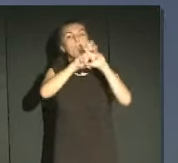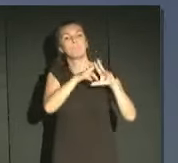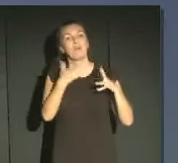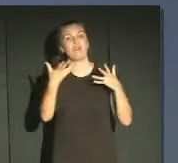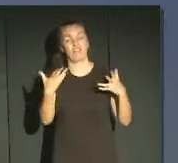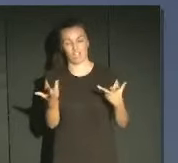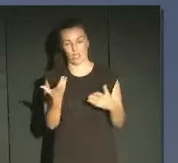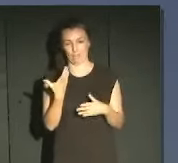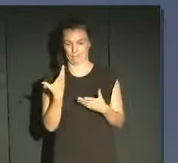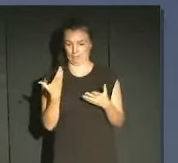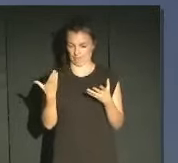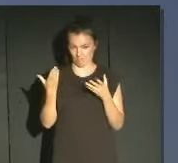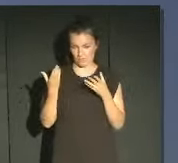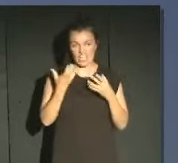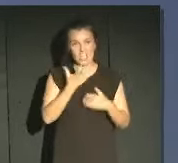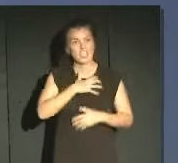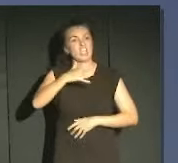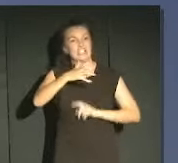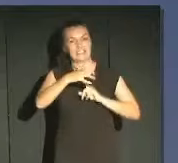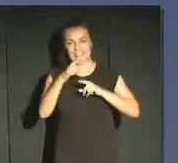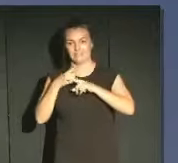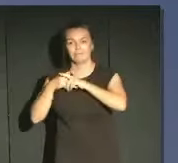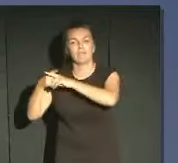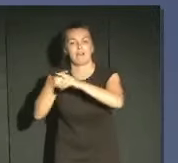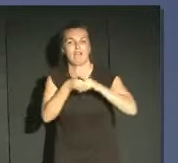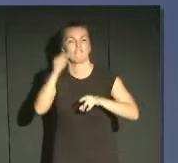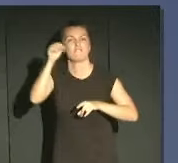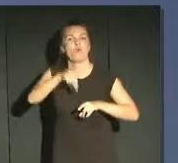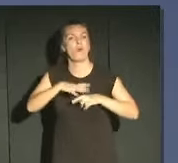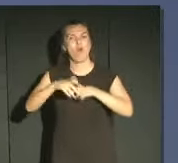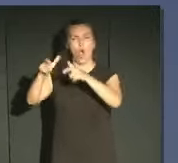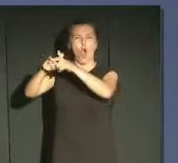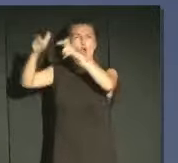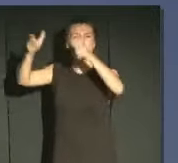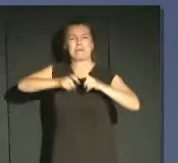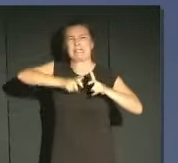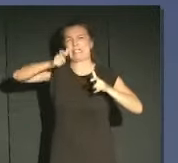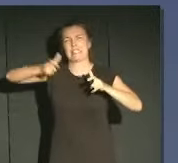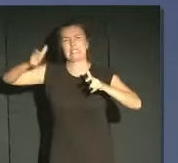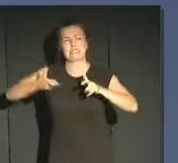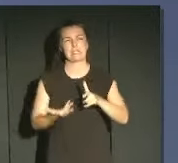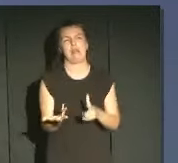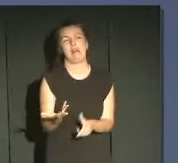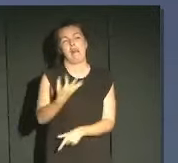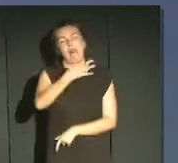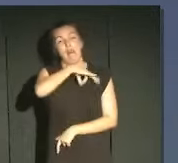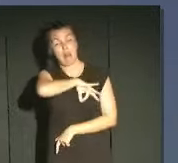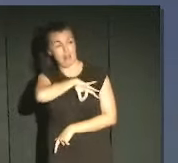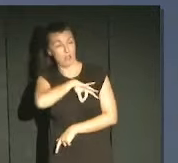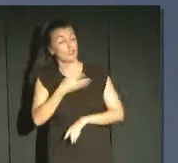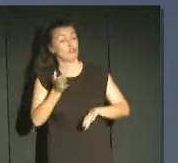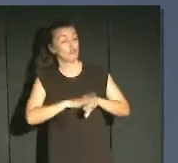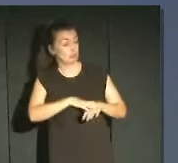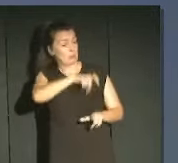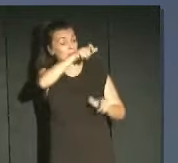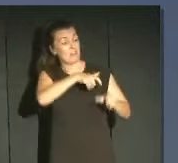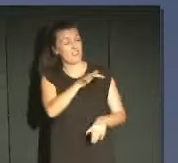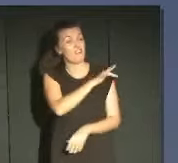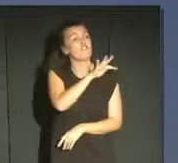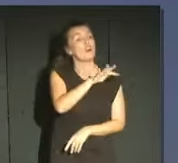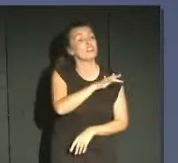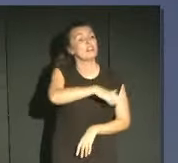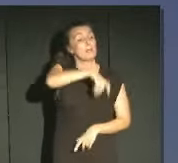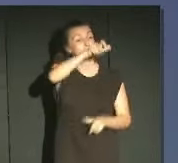équitablement les richesses oui il faut aller taxer les multinational qui n'arrête pas de se gaver sous le dos des Français et des